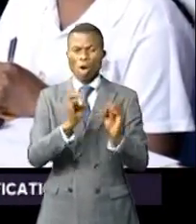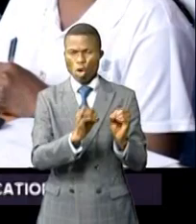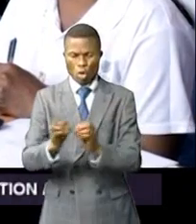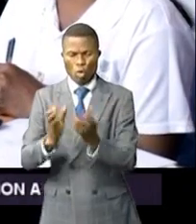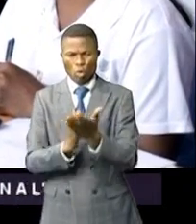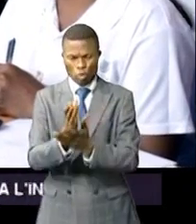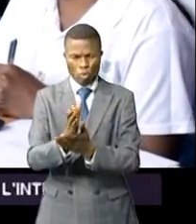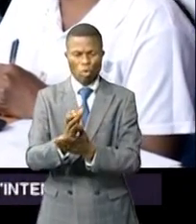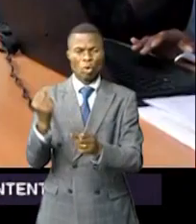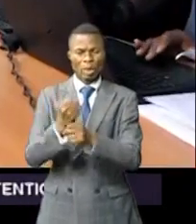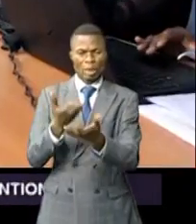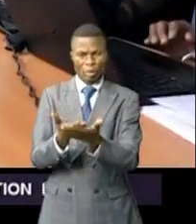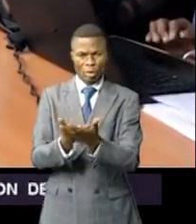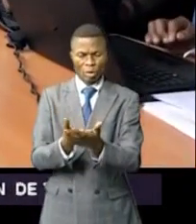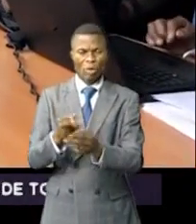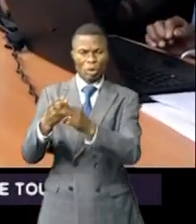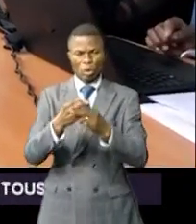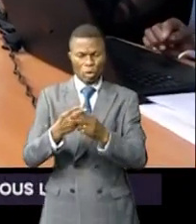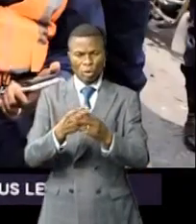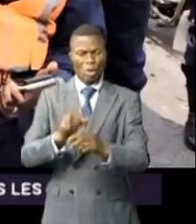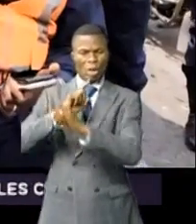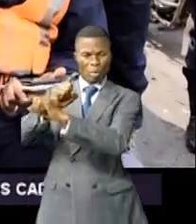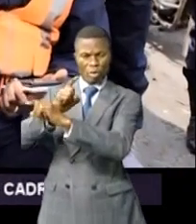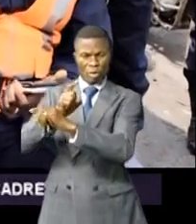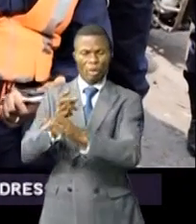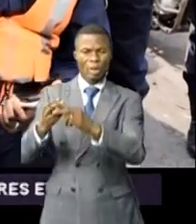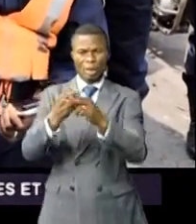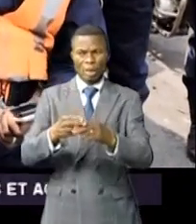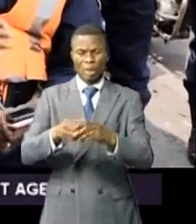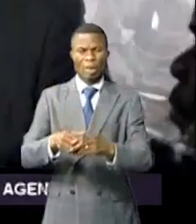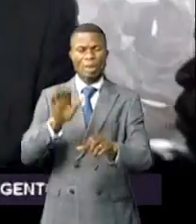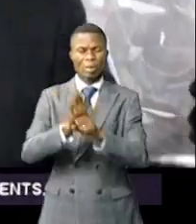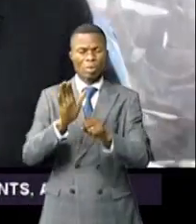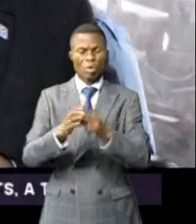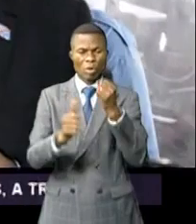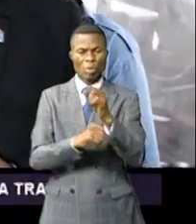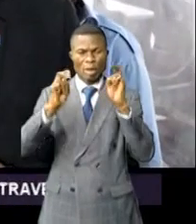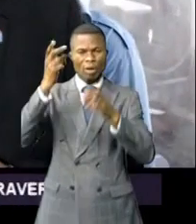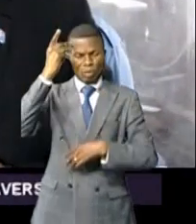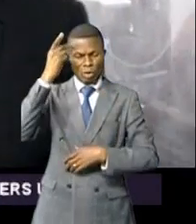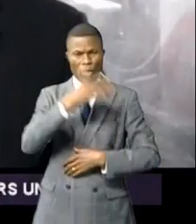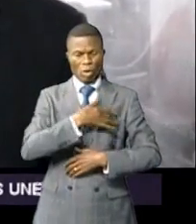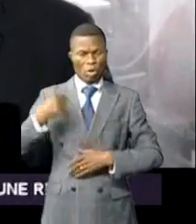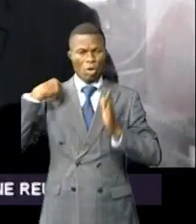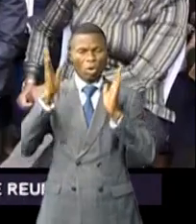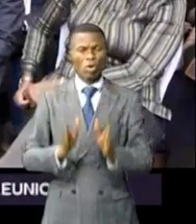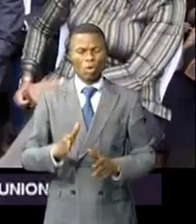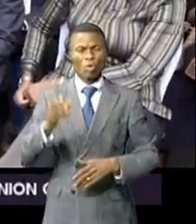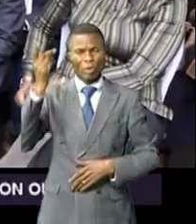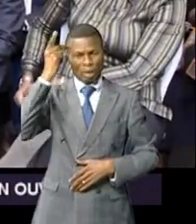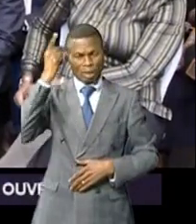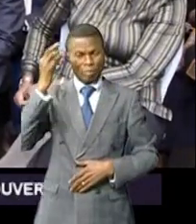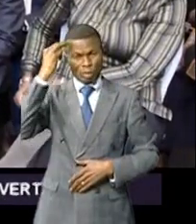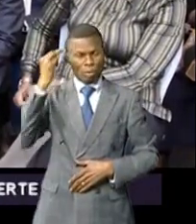ce secteur, assurer le contrôle et garantir la sécurité des usagers. En nom du gouverneur Jean-Kini Ngobila, le